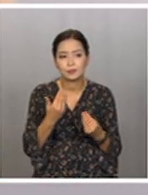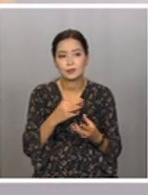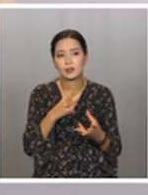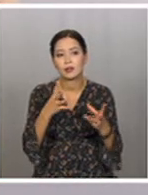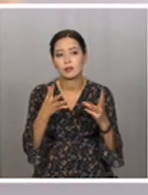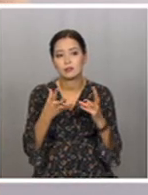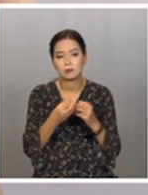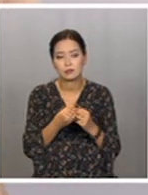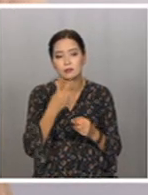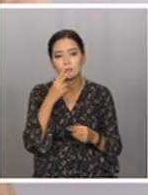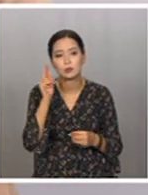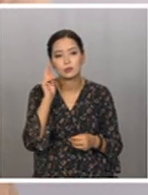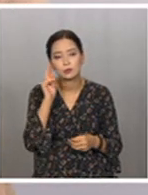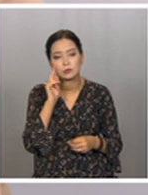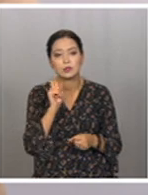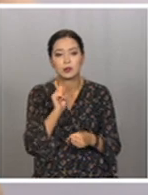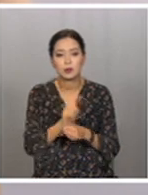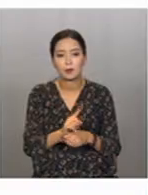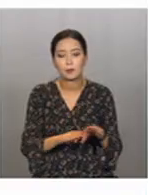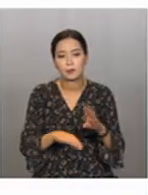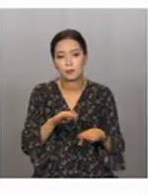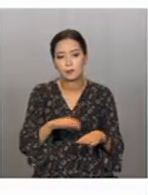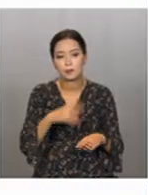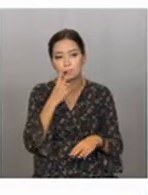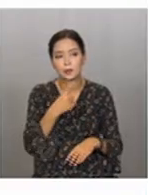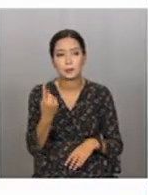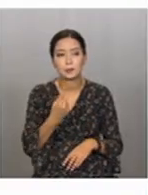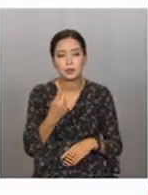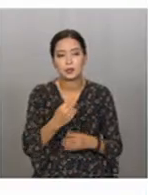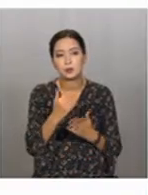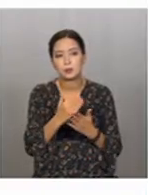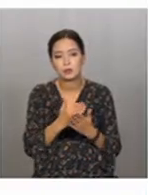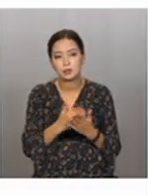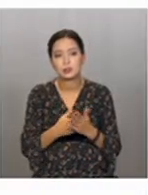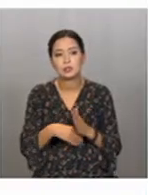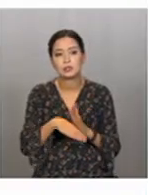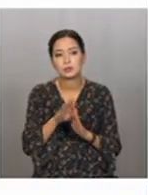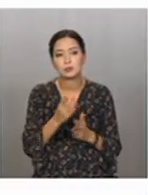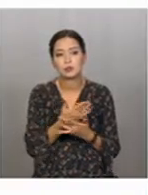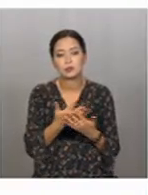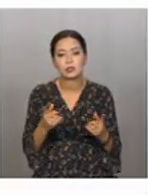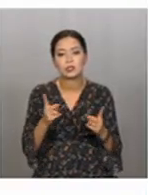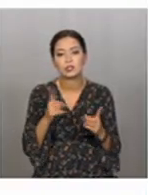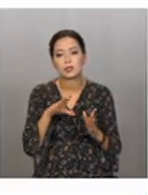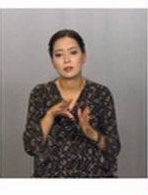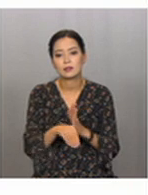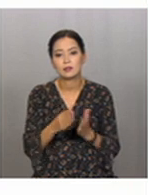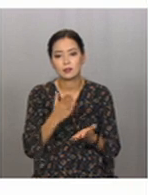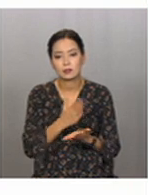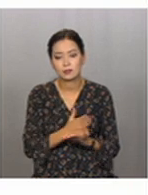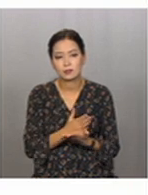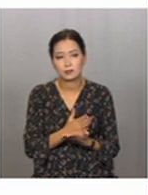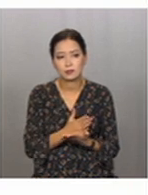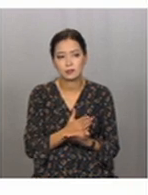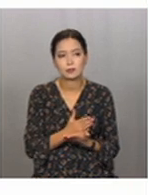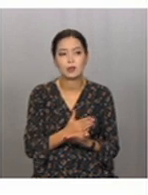мақсатында сұрақтар мен тапсырмаларға кезек берейік. Бірінші, бағдарламалық жасақтама түрлеріне не жатады?